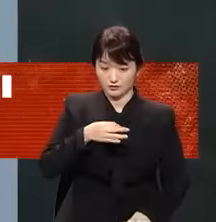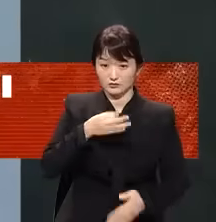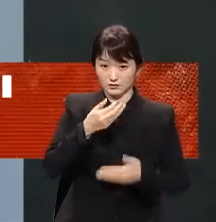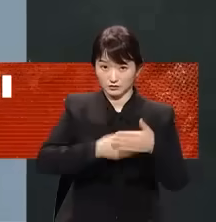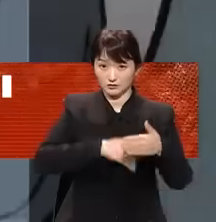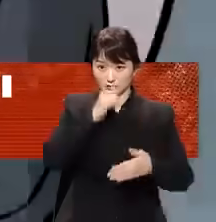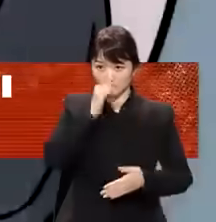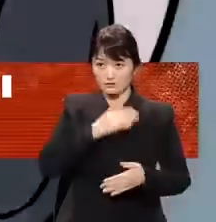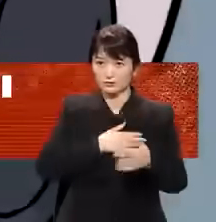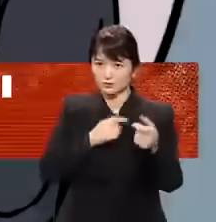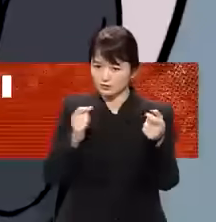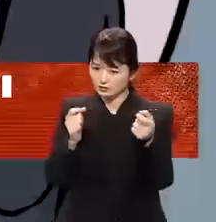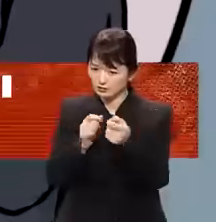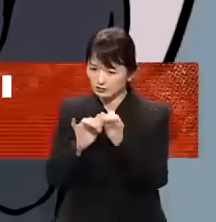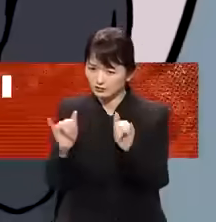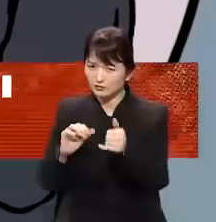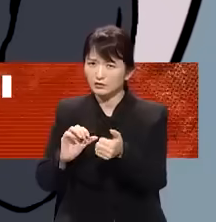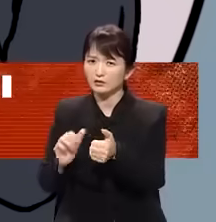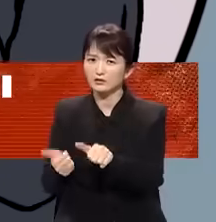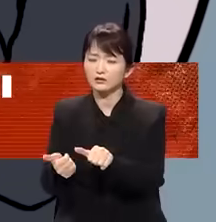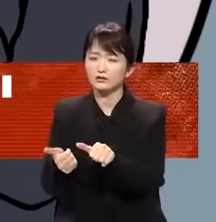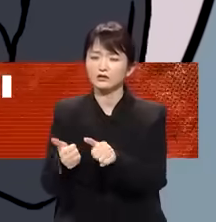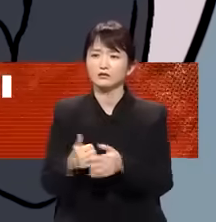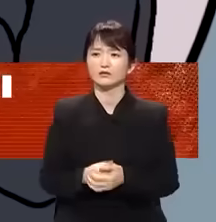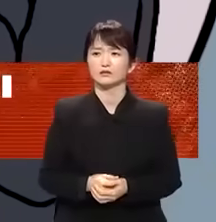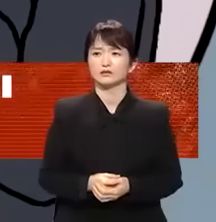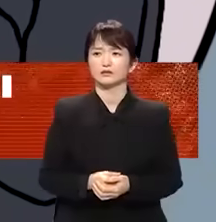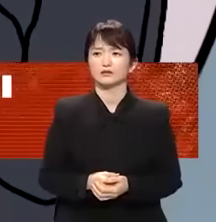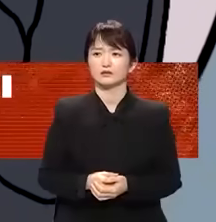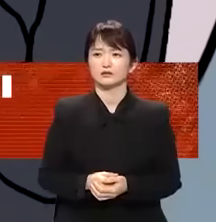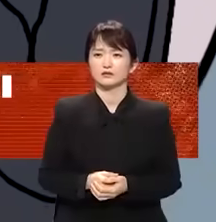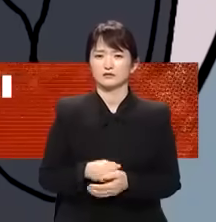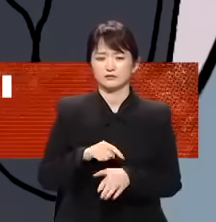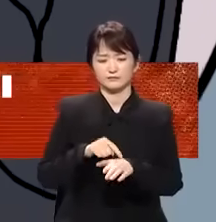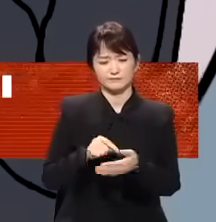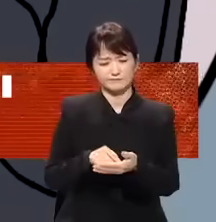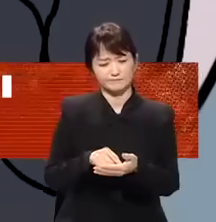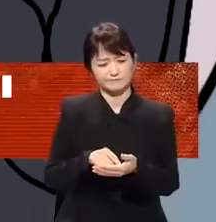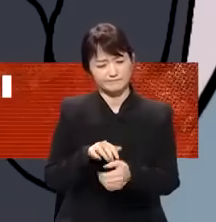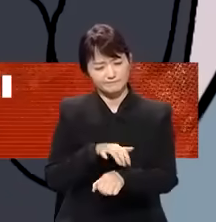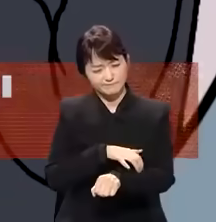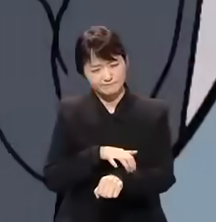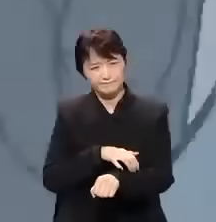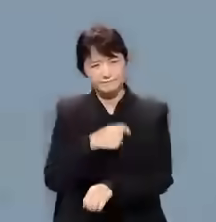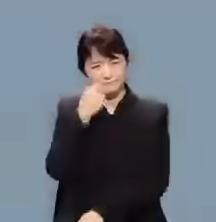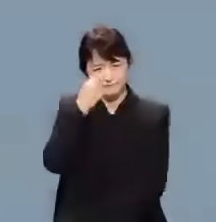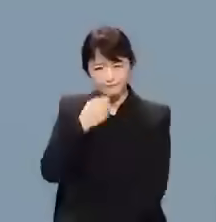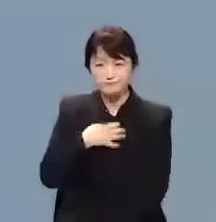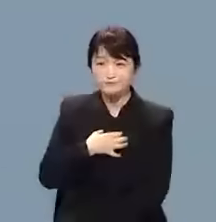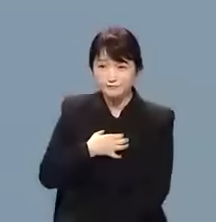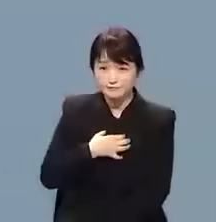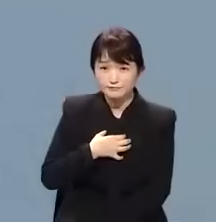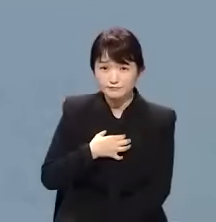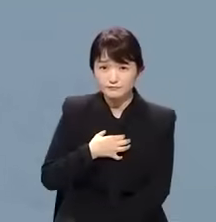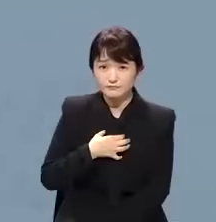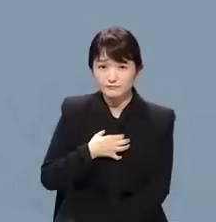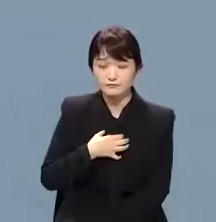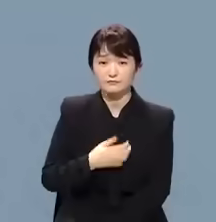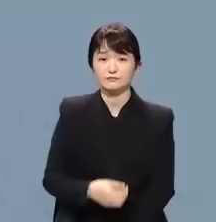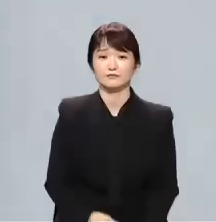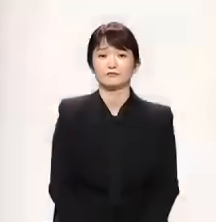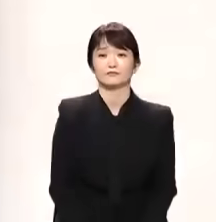나와 친하던 사람이 사망했다고 하면 일단 좀 숙연하고 마음도 불편하고 슬프고 그러잖아 이던